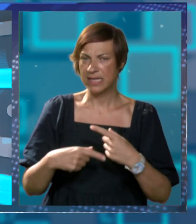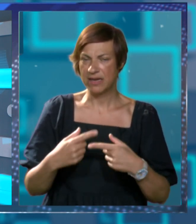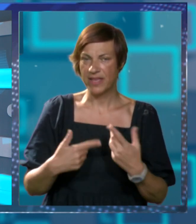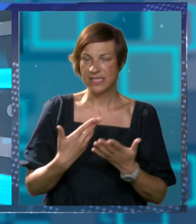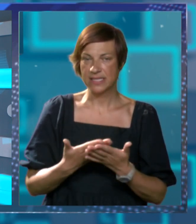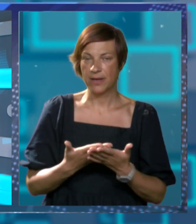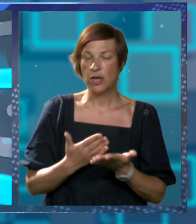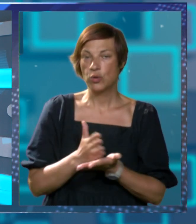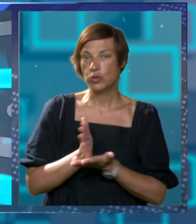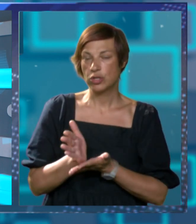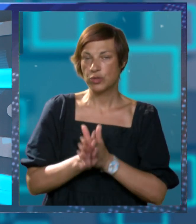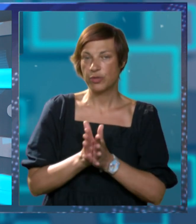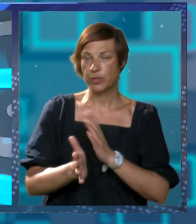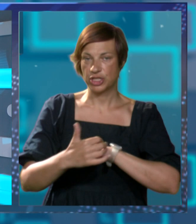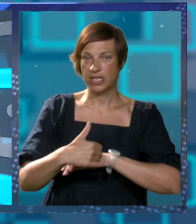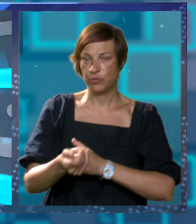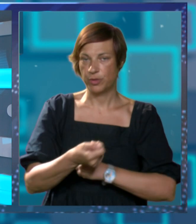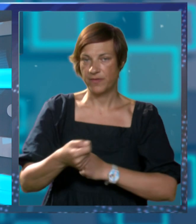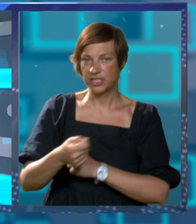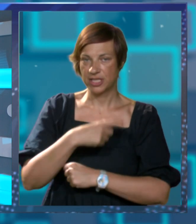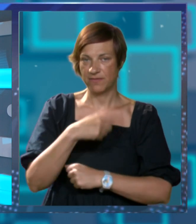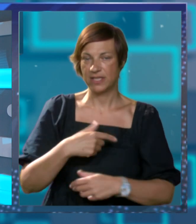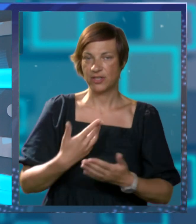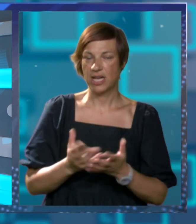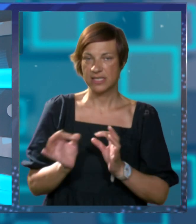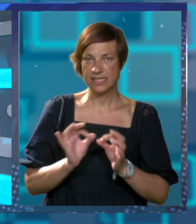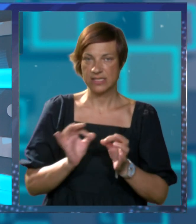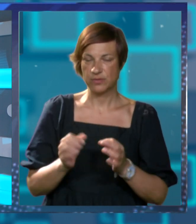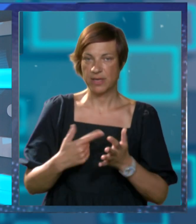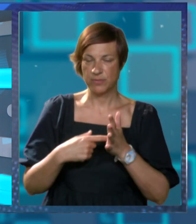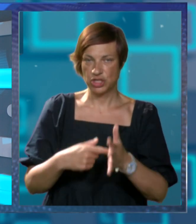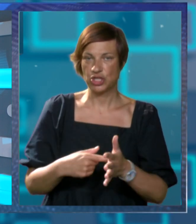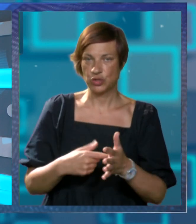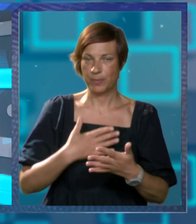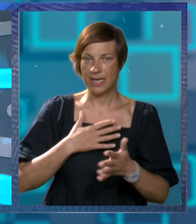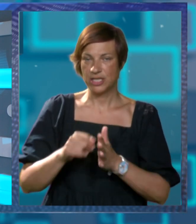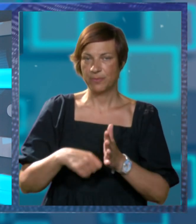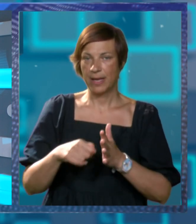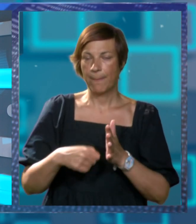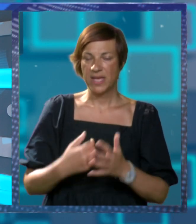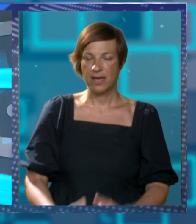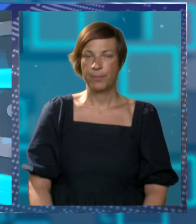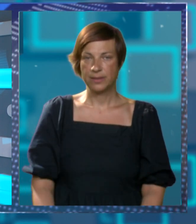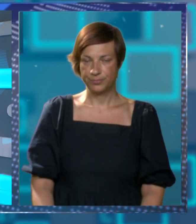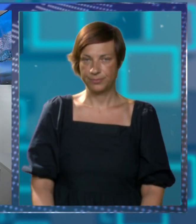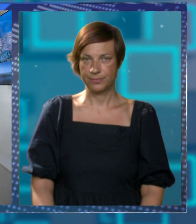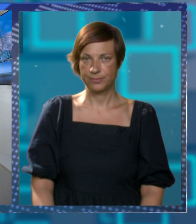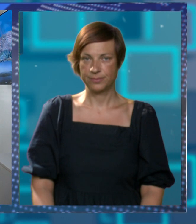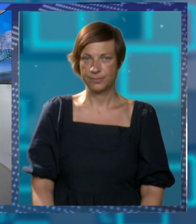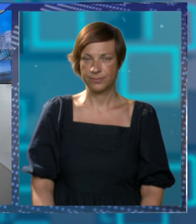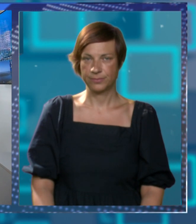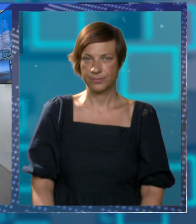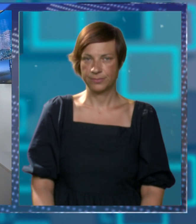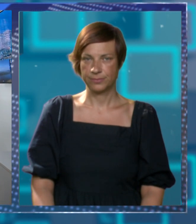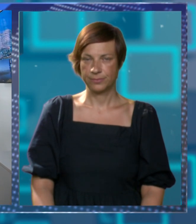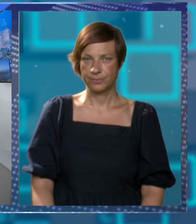intervencija. Ipak u slučaju požara dubrovački vatrogasci itekako su spremni, što su pokazali pred našim kamerama.